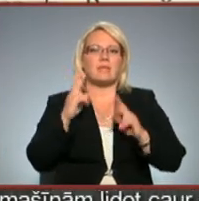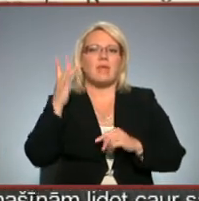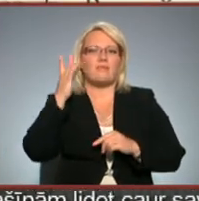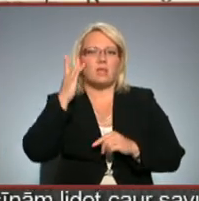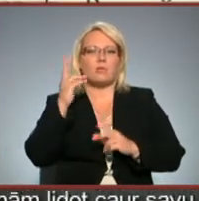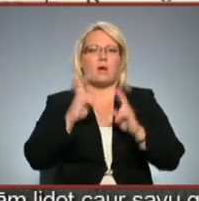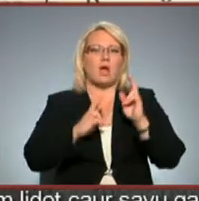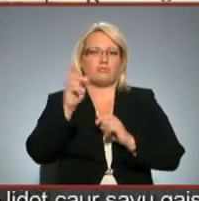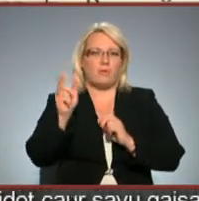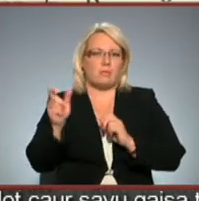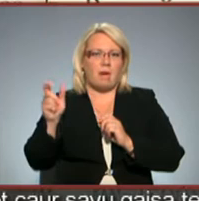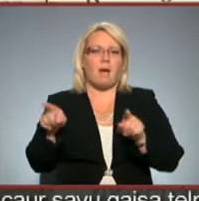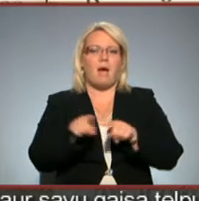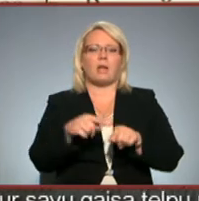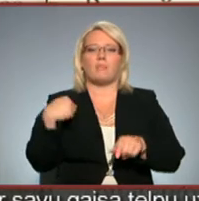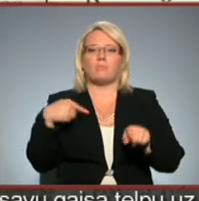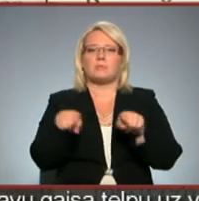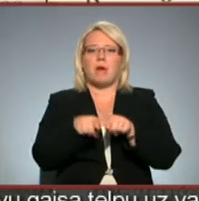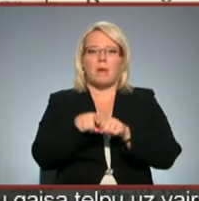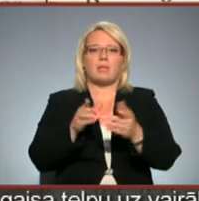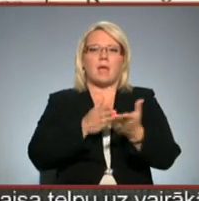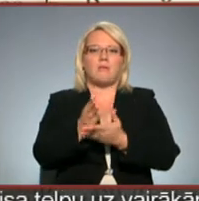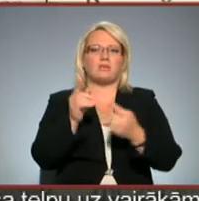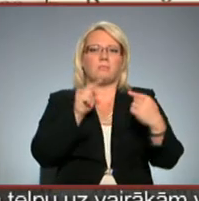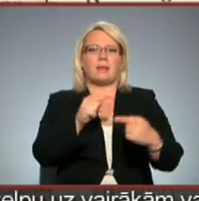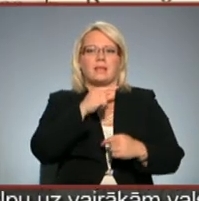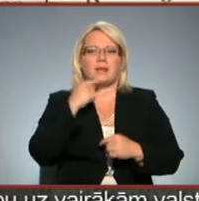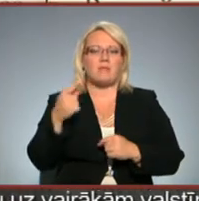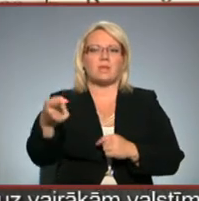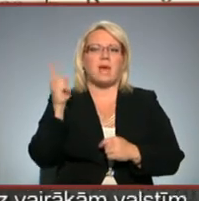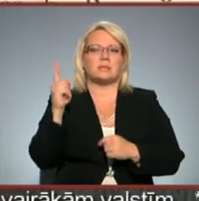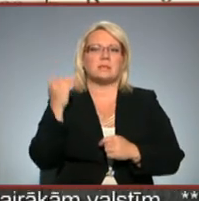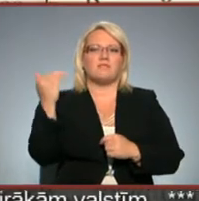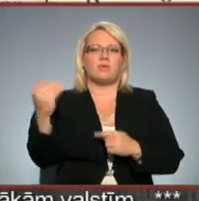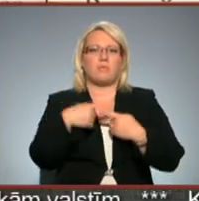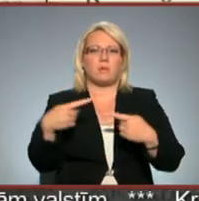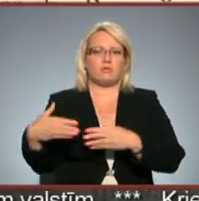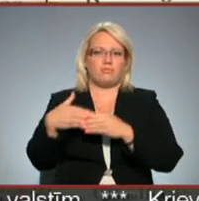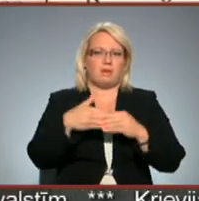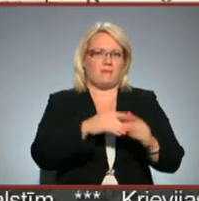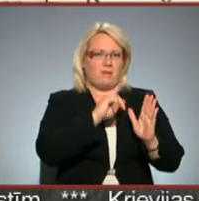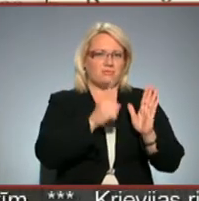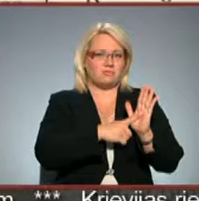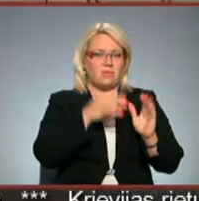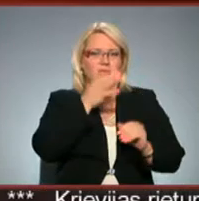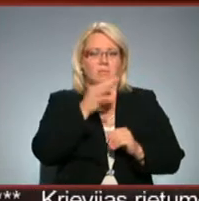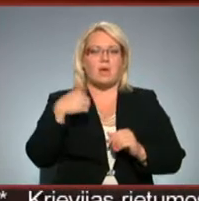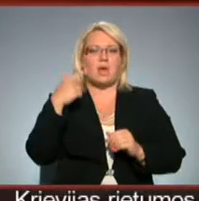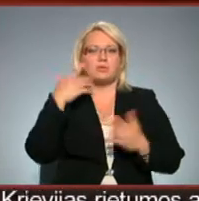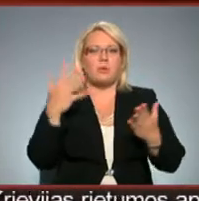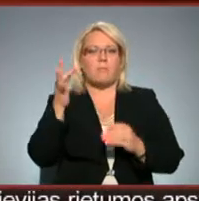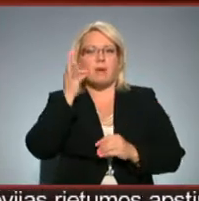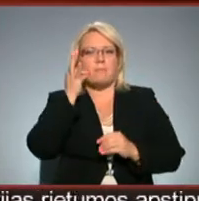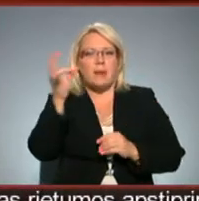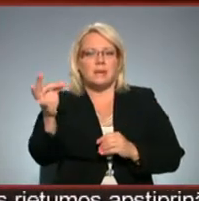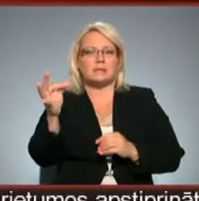no ražotājiem, ka arī mums tāpat ir jāvērš pret Krieviju un jāizliedz viņu preču ievešanu? Bet es domāju, ka to precīzi viss